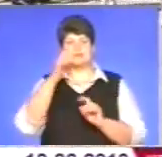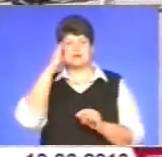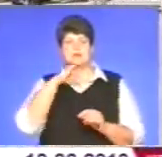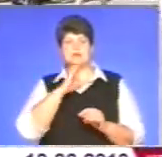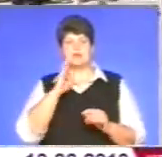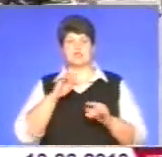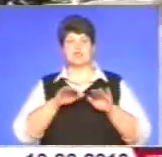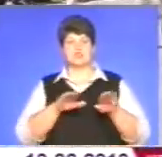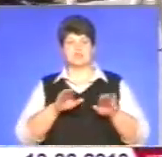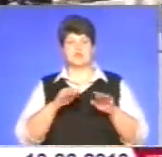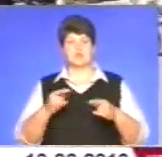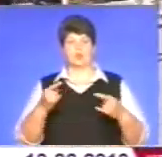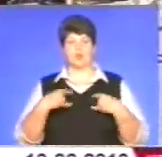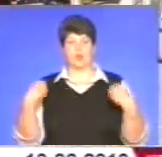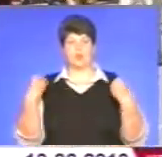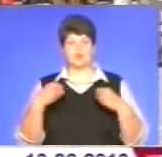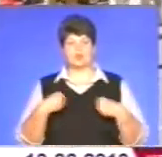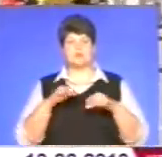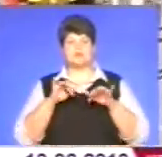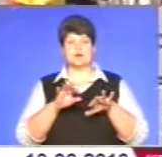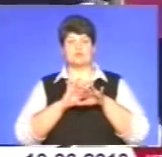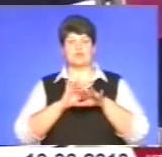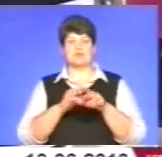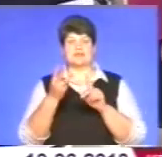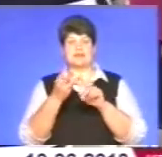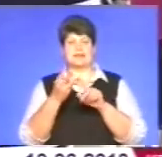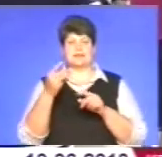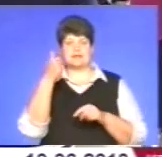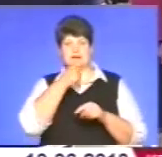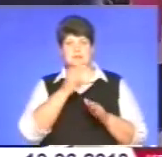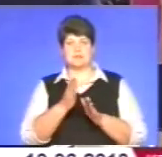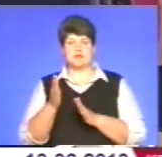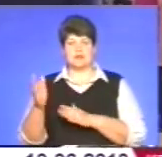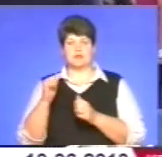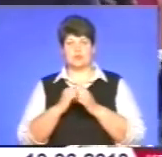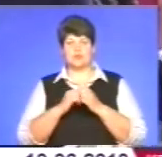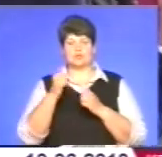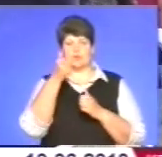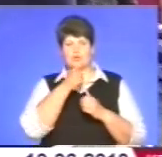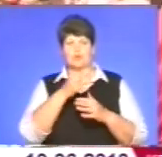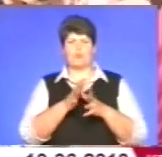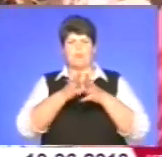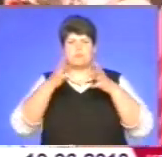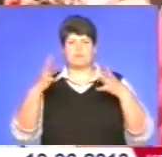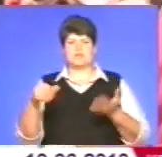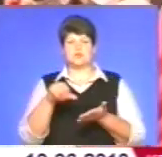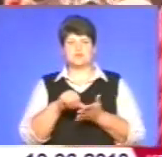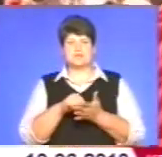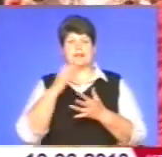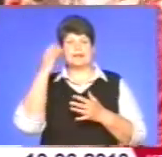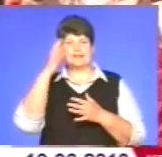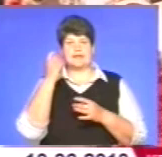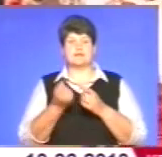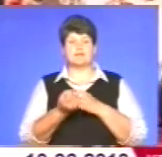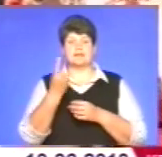шиють костюми. Захід відбувається уже третій рік поспіль і щоразу збирає все більше учасників. Ідея така з'явилася 3 роки